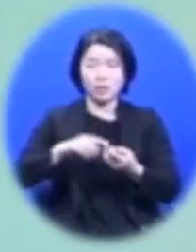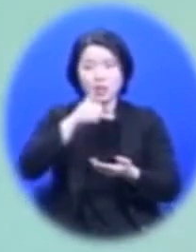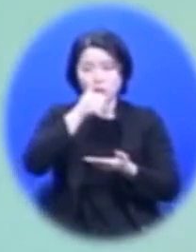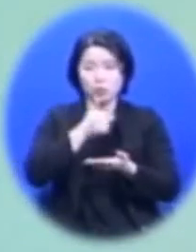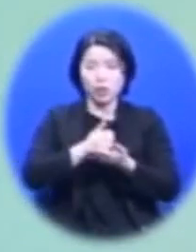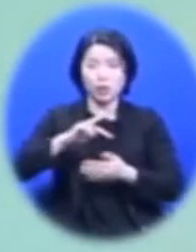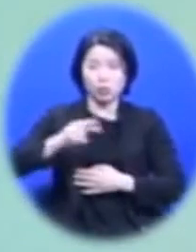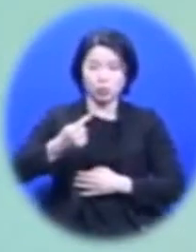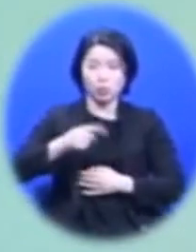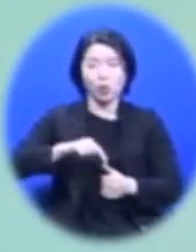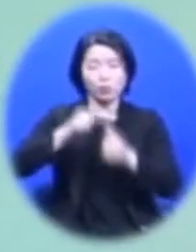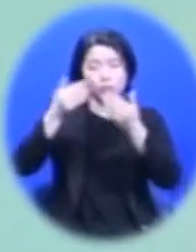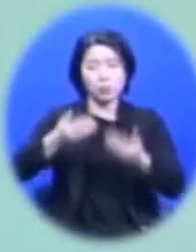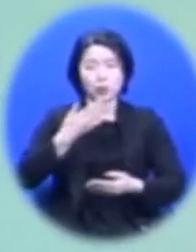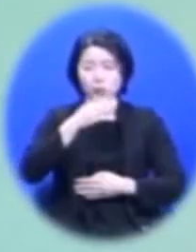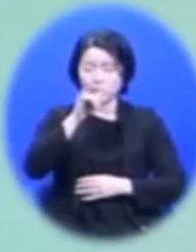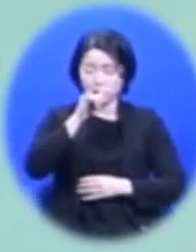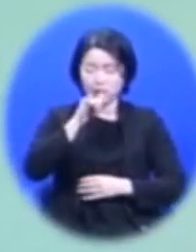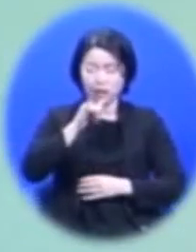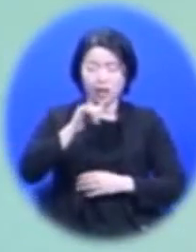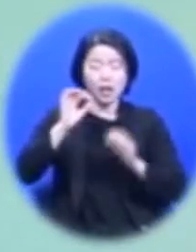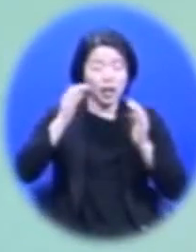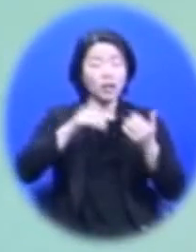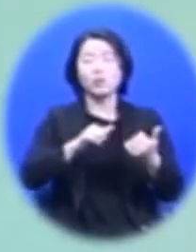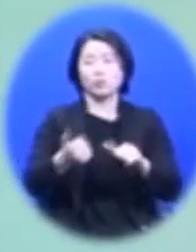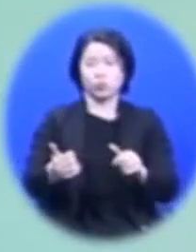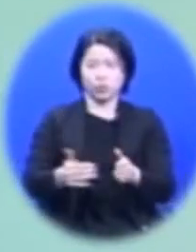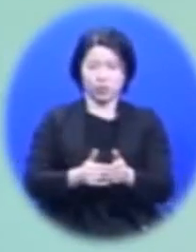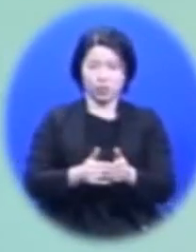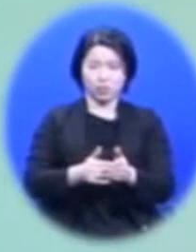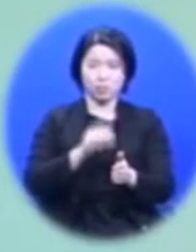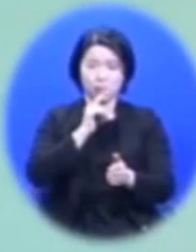있을까? 자식을 죽였다는 겁니다.